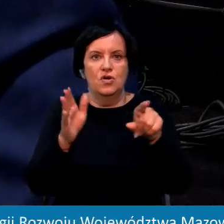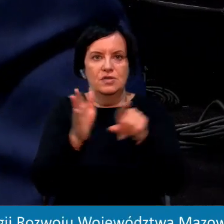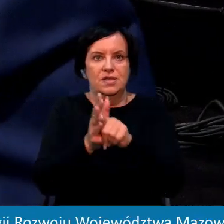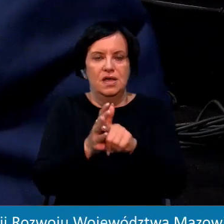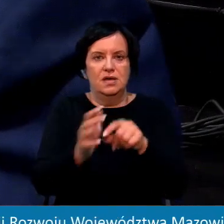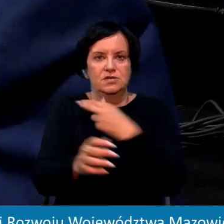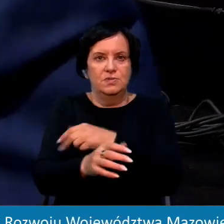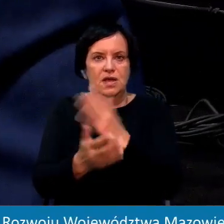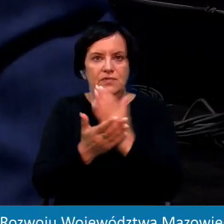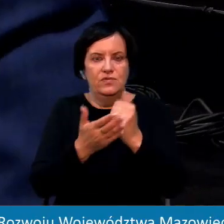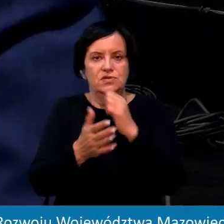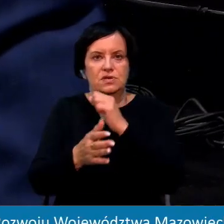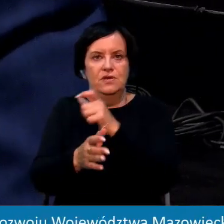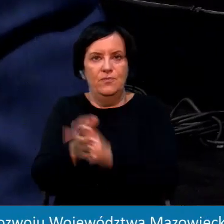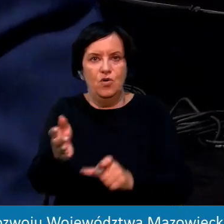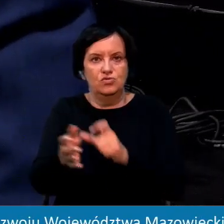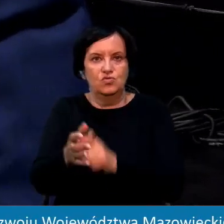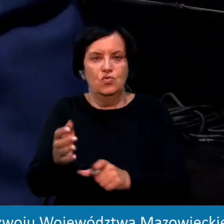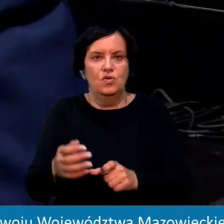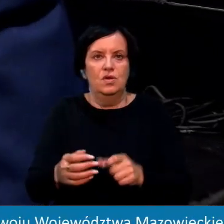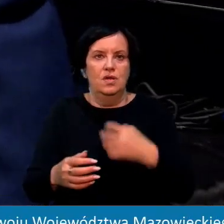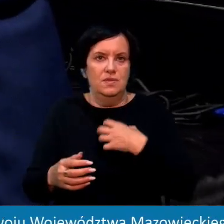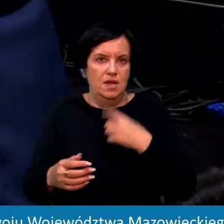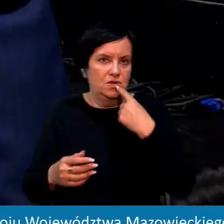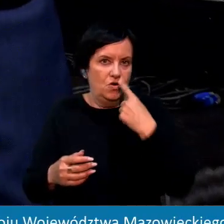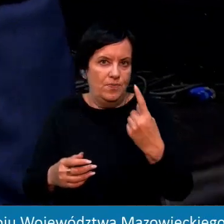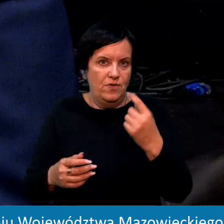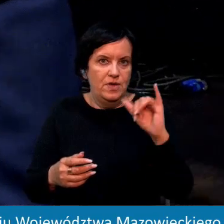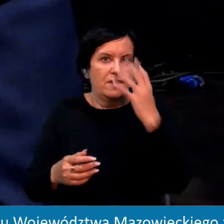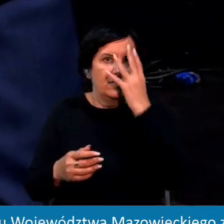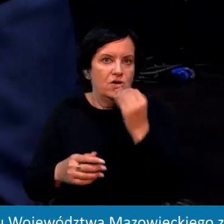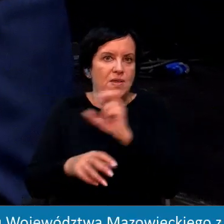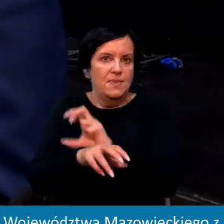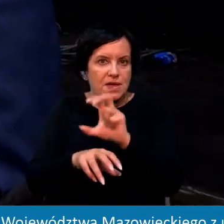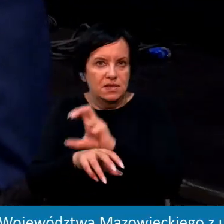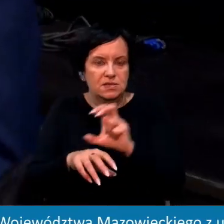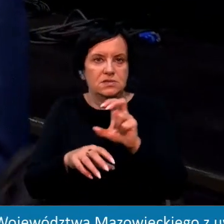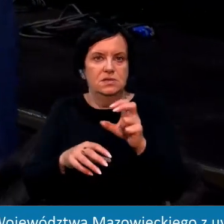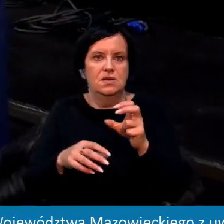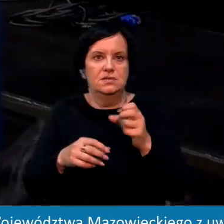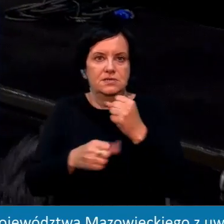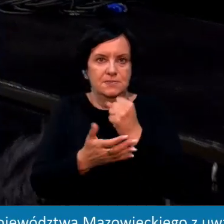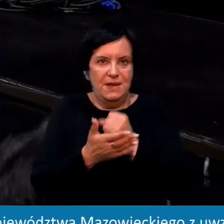Płocku. Myślę, że pan dyrektor za chwilę powie o szczegółach technicznych. Ja chciałbym tylko powiedzieć, że